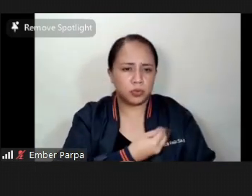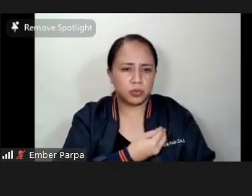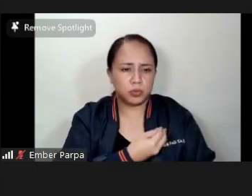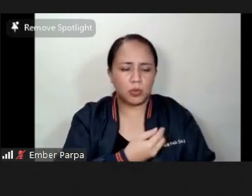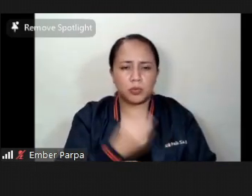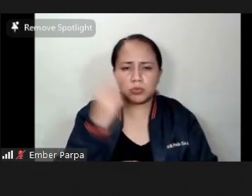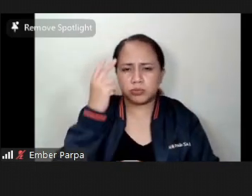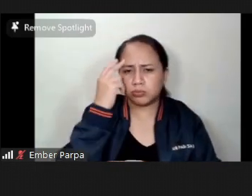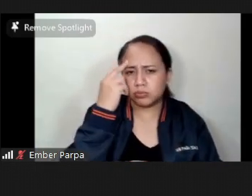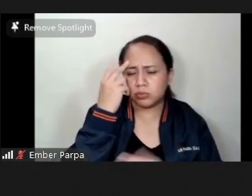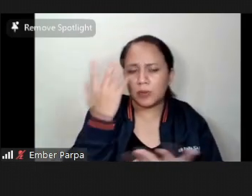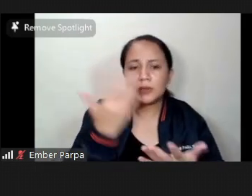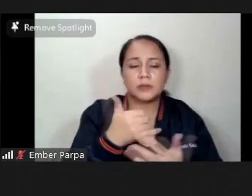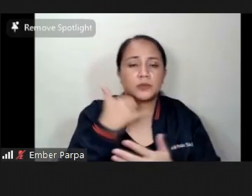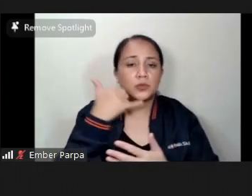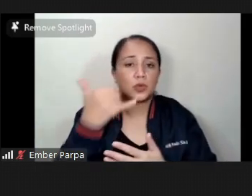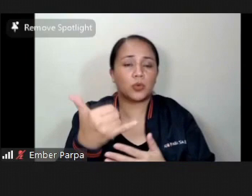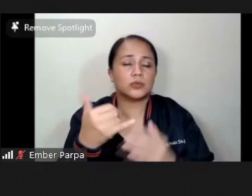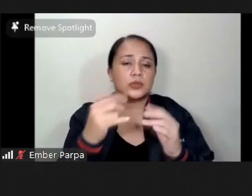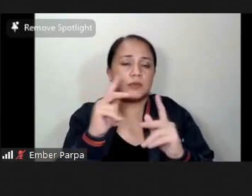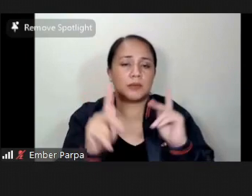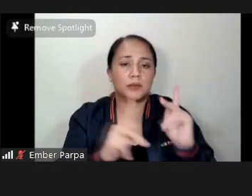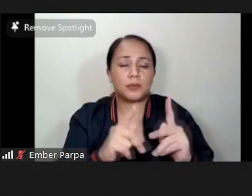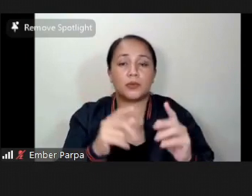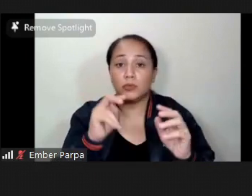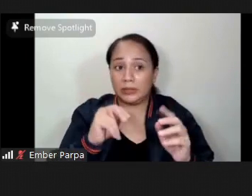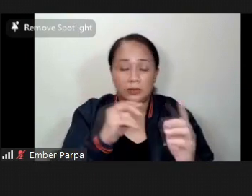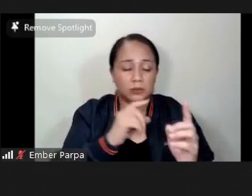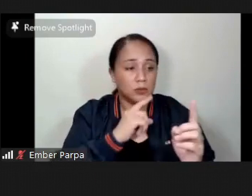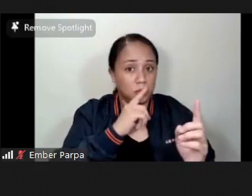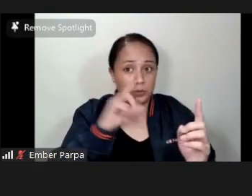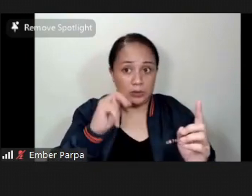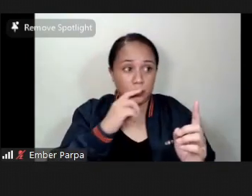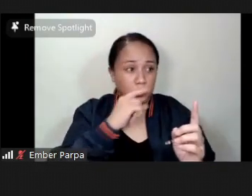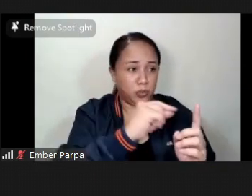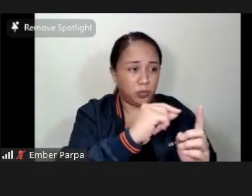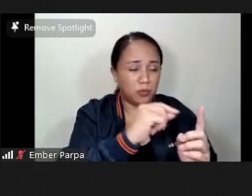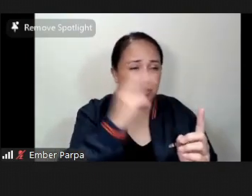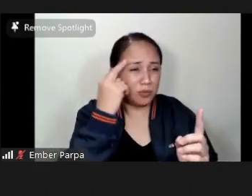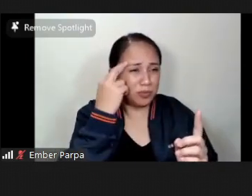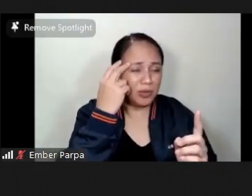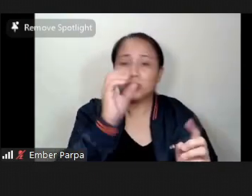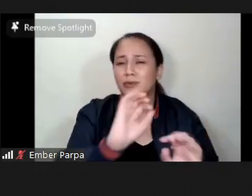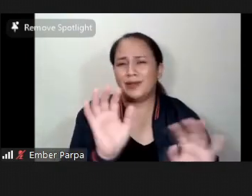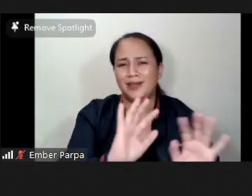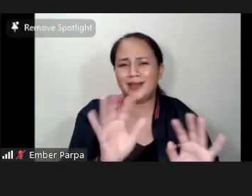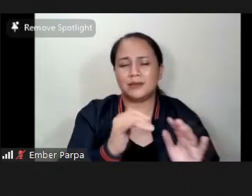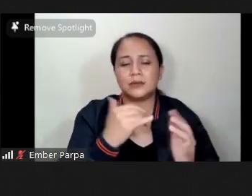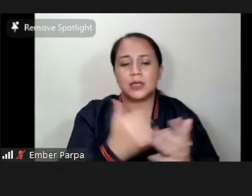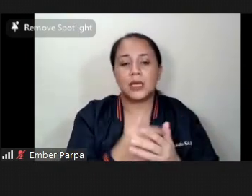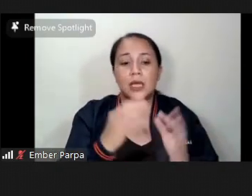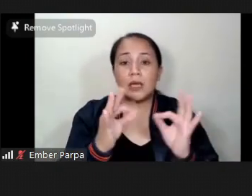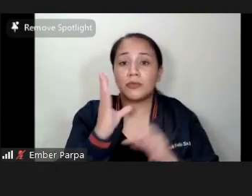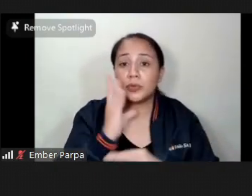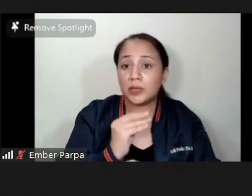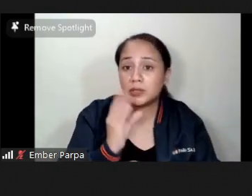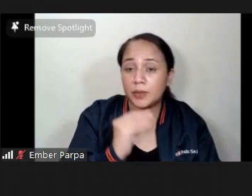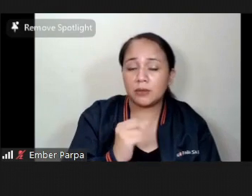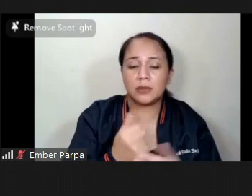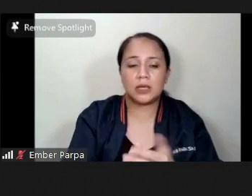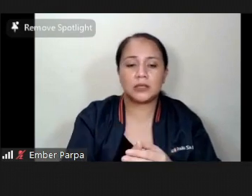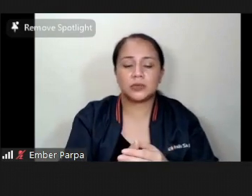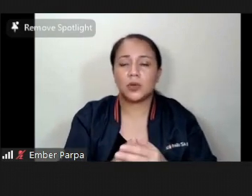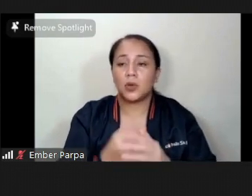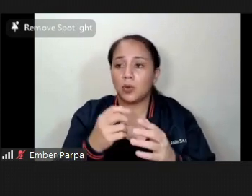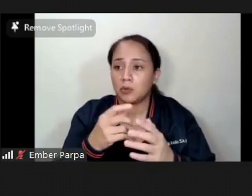mag-alinlangang tumawag sa mga taong dapat nating pagsumbungan kung ikaw ay nakaranas ng mga ganitong pangyayari o di kaya sa inyong